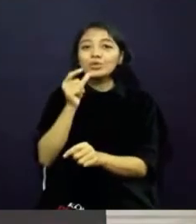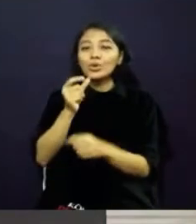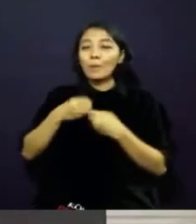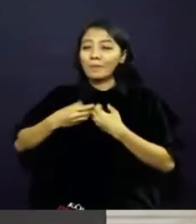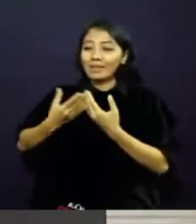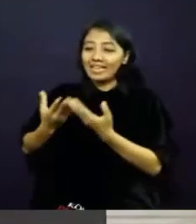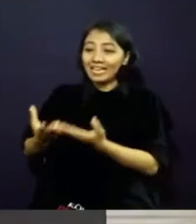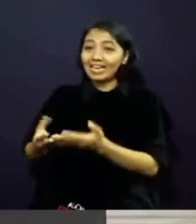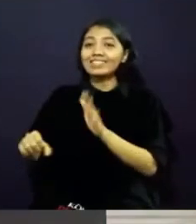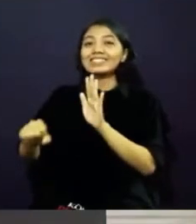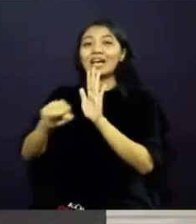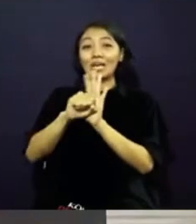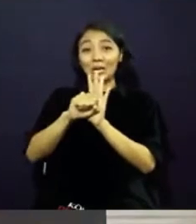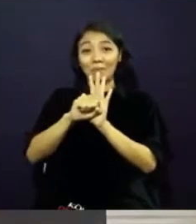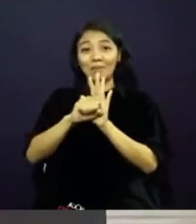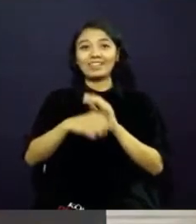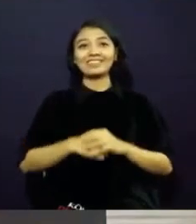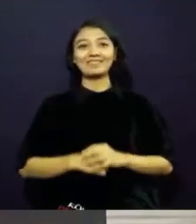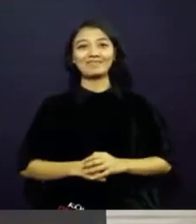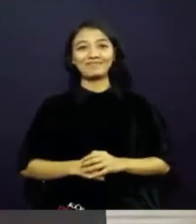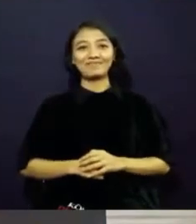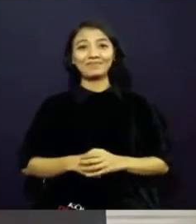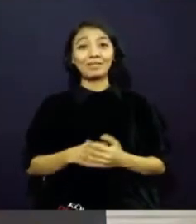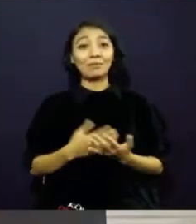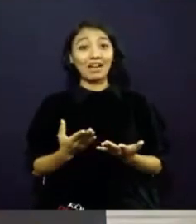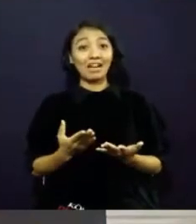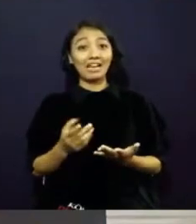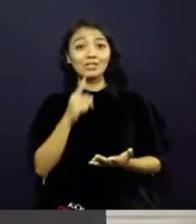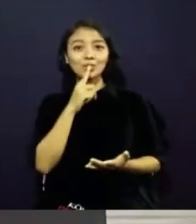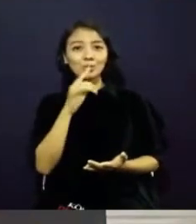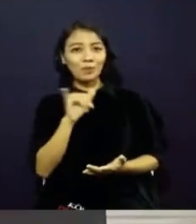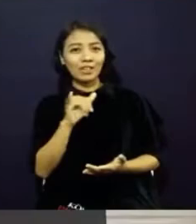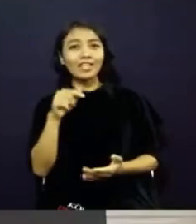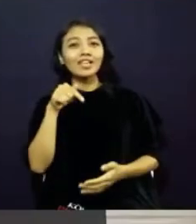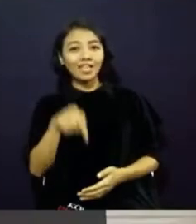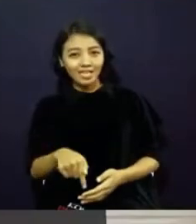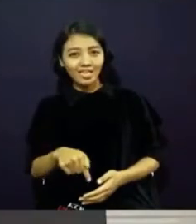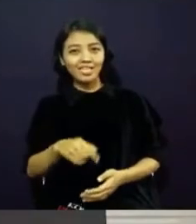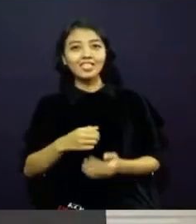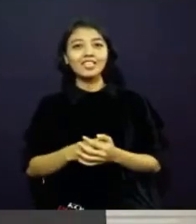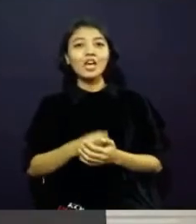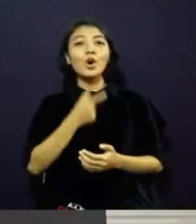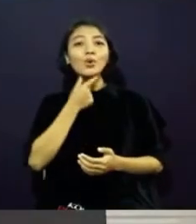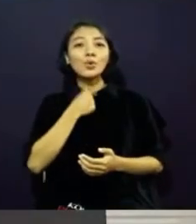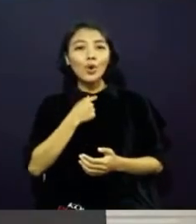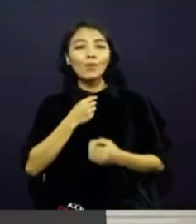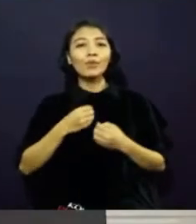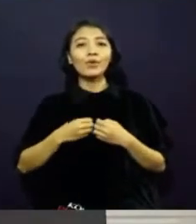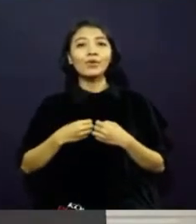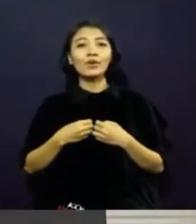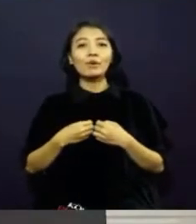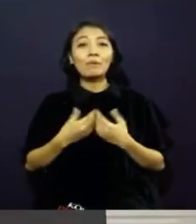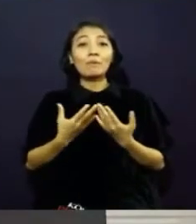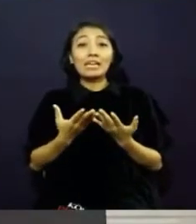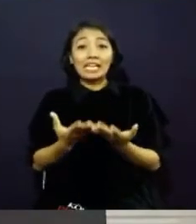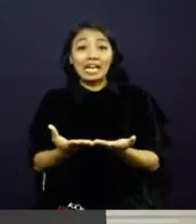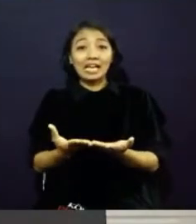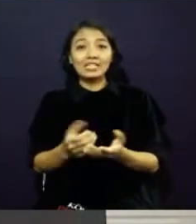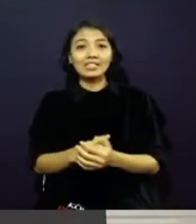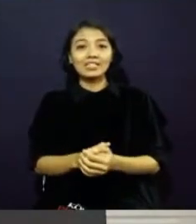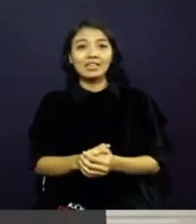kita menghayati hidup ekaristi kita juga dalam situasi-situasi yang sulit